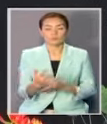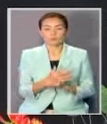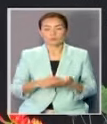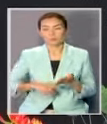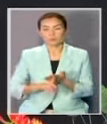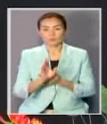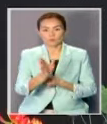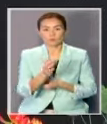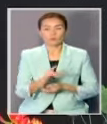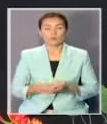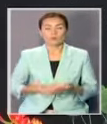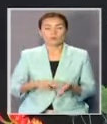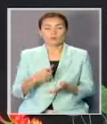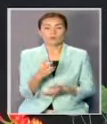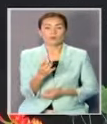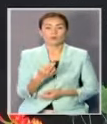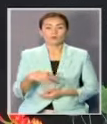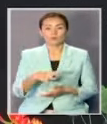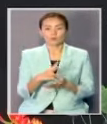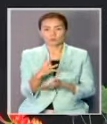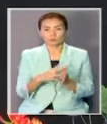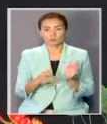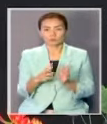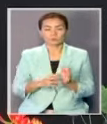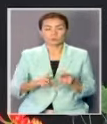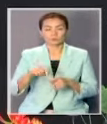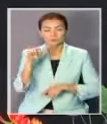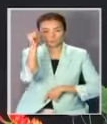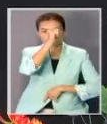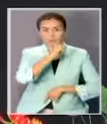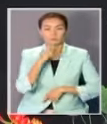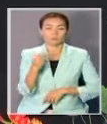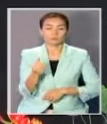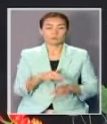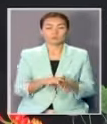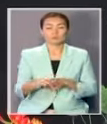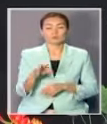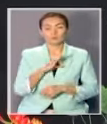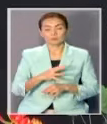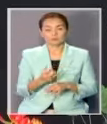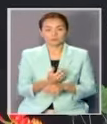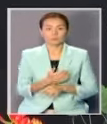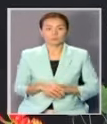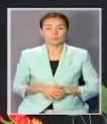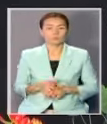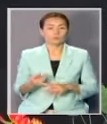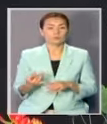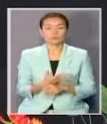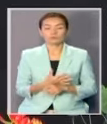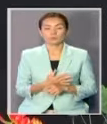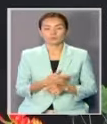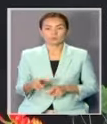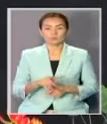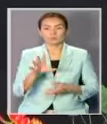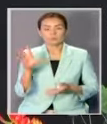бастайды. Құны 1 миллиард 900 екен. Келесі жылға біз айттық, қаражатын толықтай толып береміз. Бір рет істеп, осы